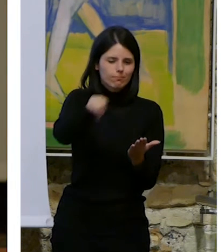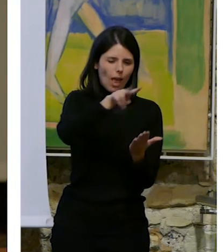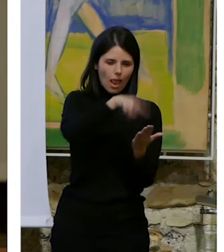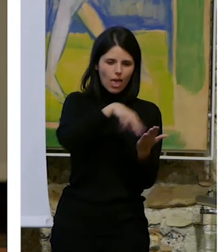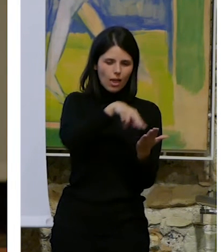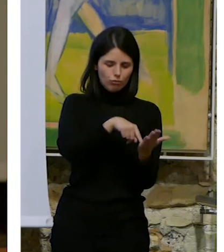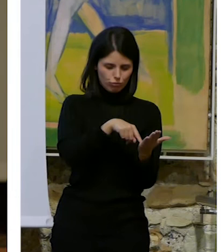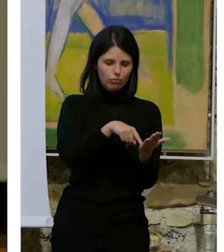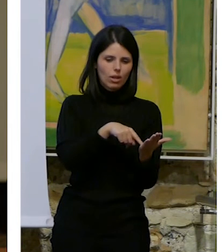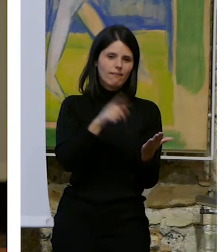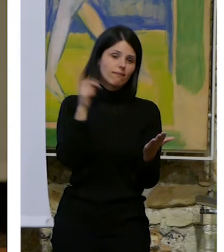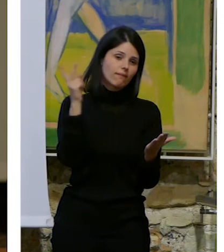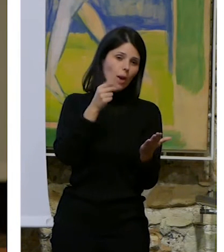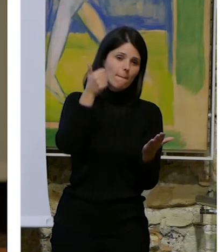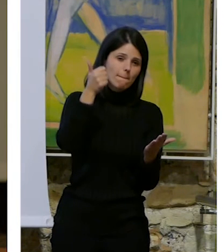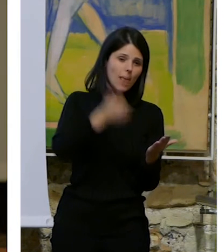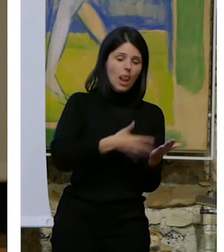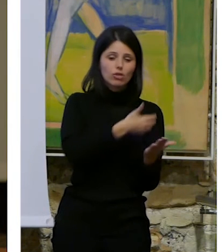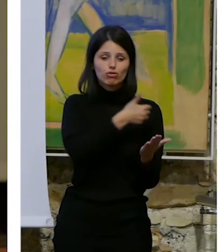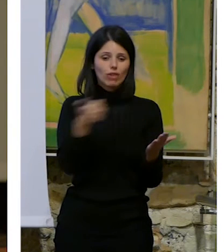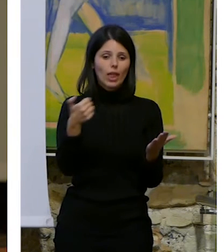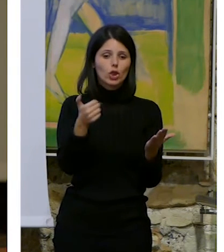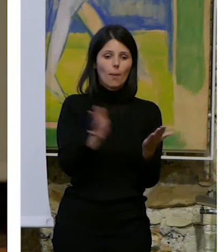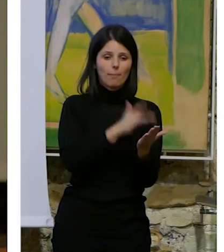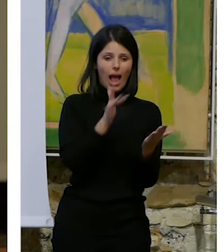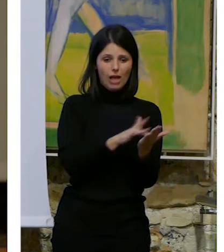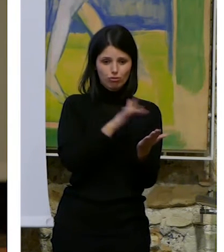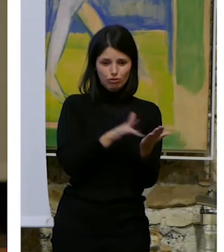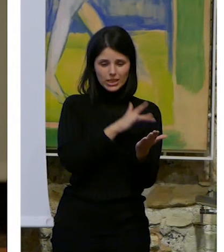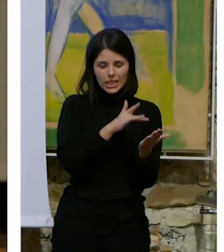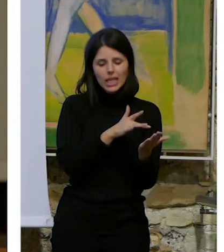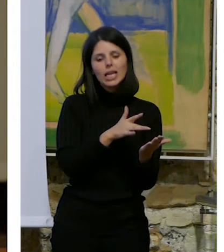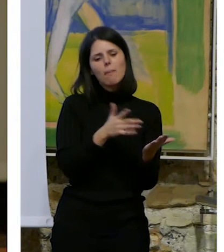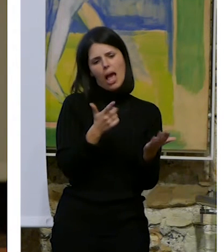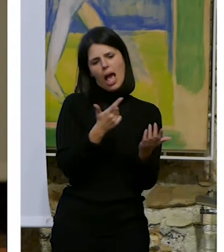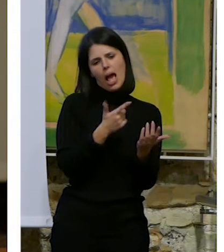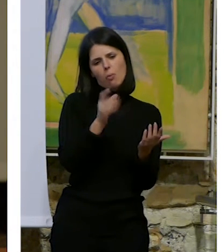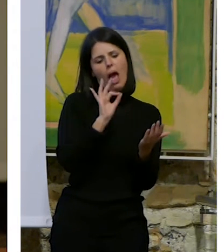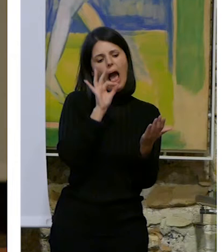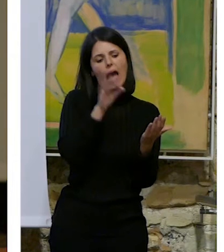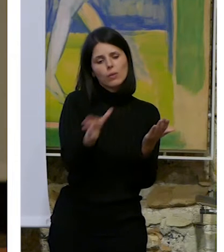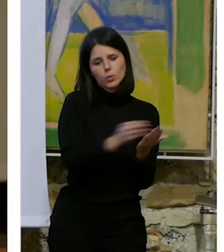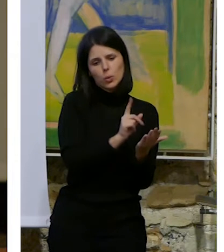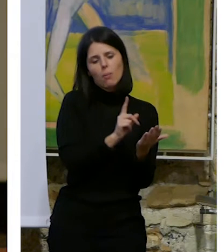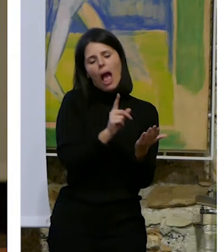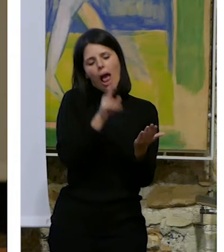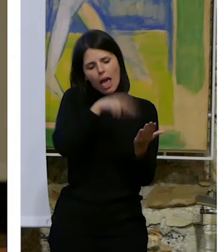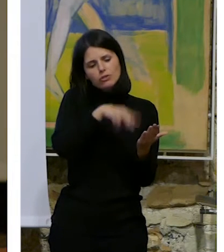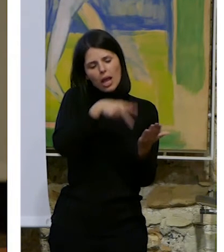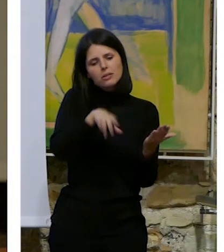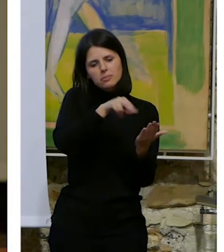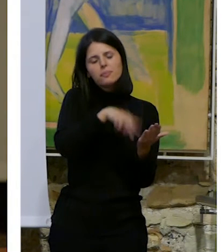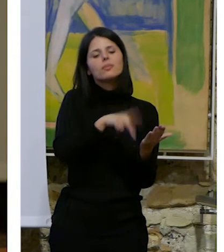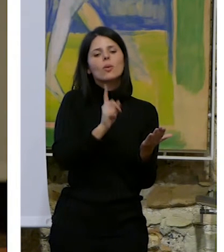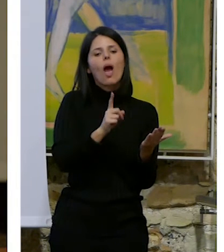solo 1100 pagine alle quali capirete, non è 30 o 40, ma non è grave, cioè uno lo rilegge, che è La strada